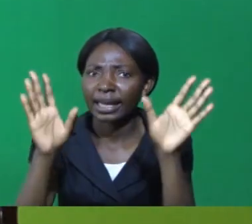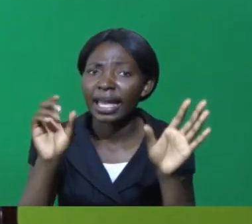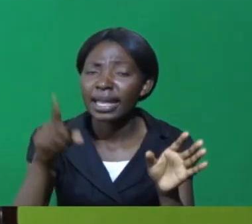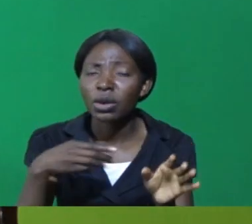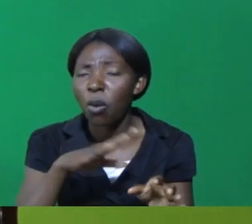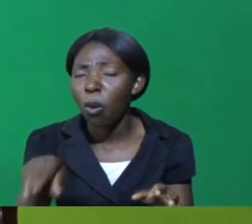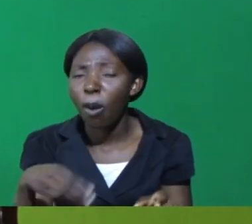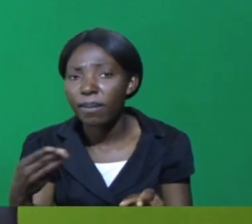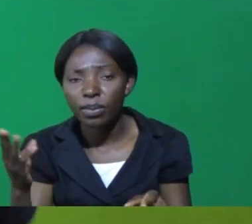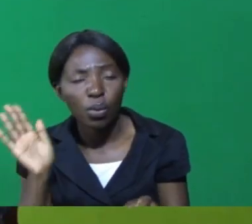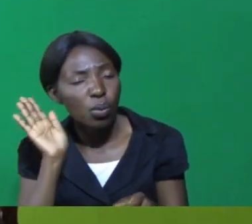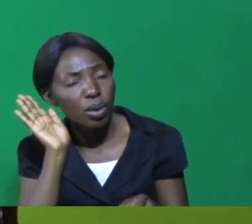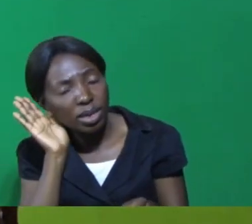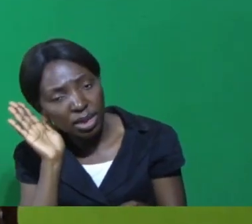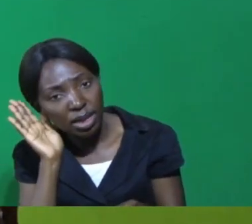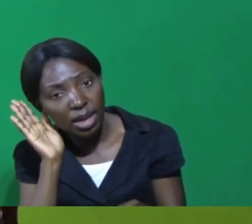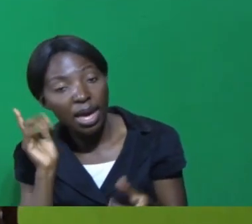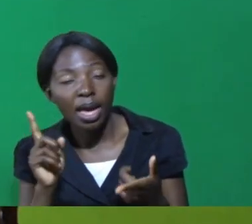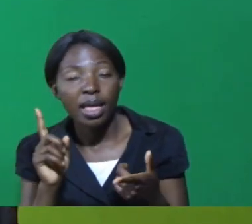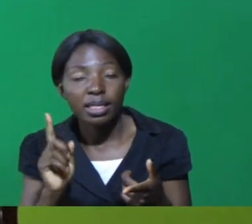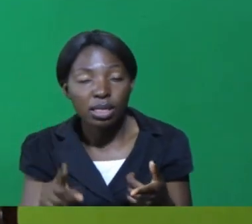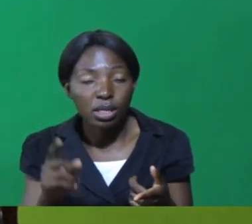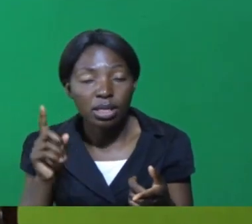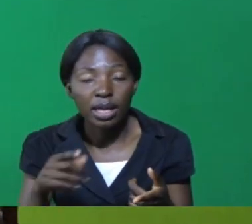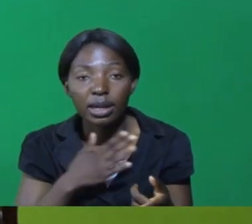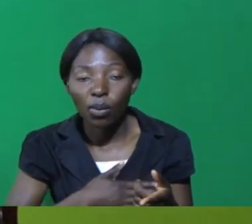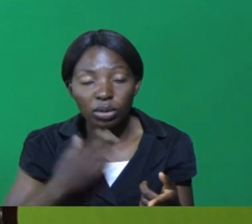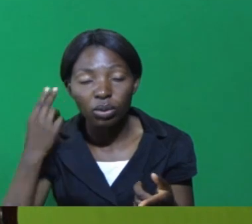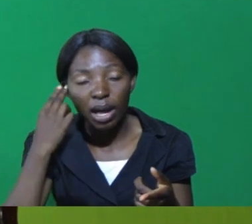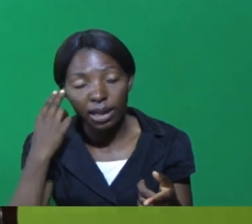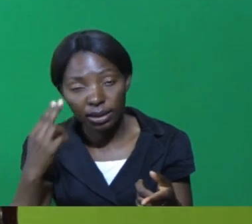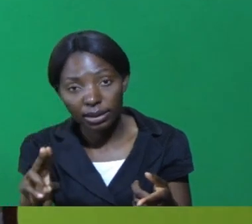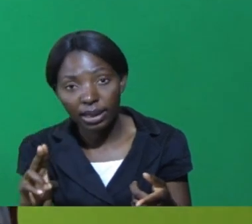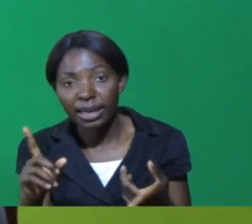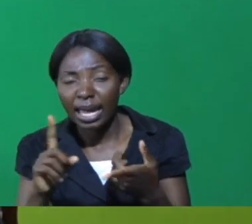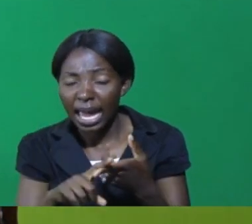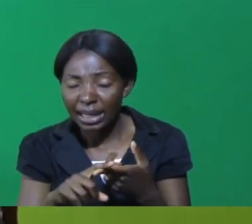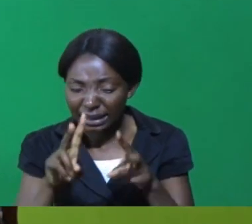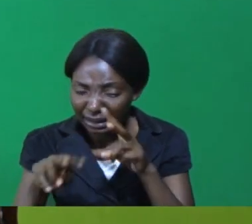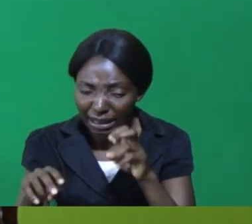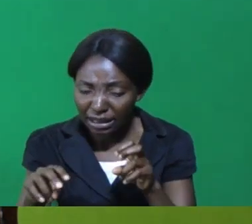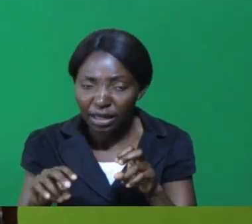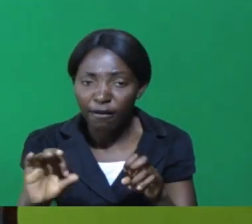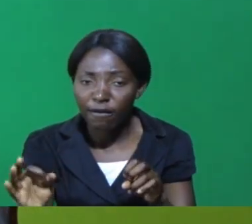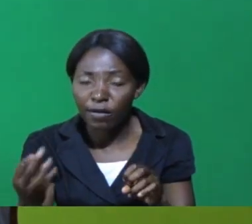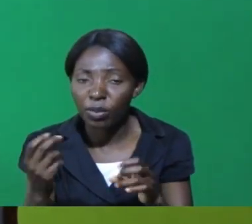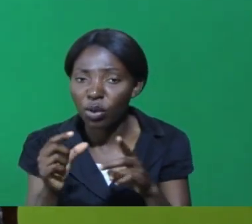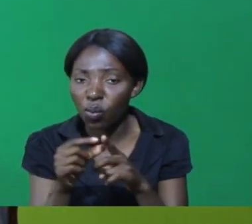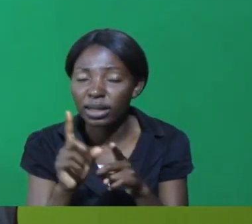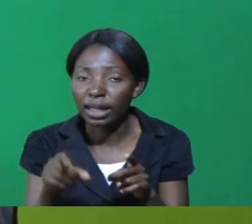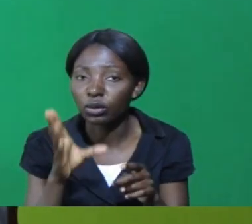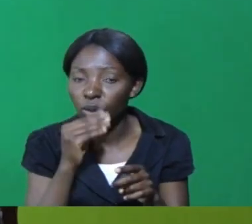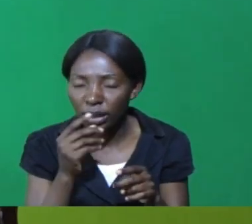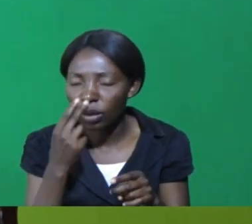vese vakateerera vanoda havo kuziva kuti ndiani, vachishandisa zvataurwa vaibva